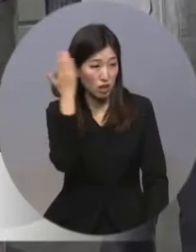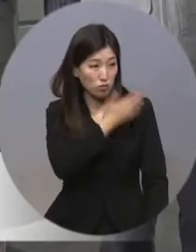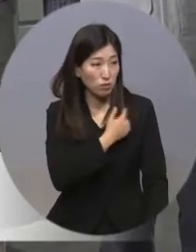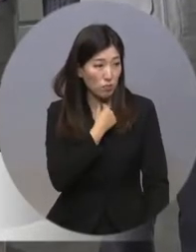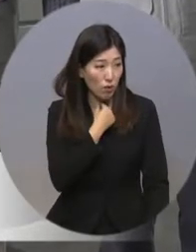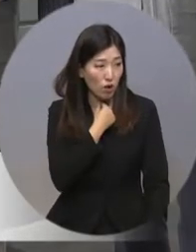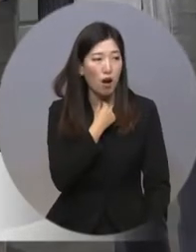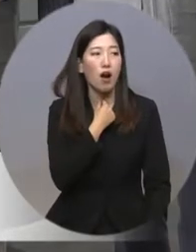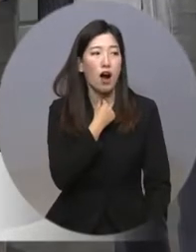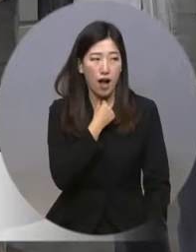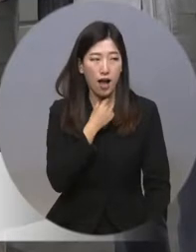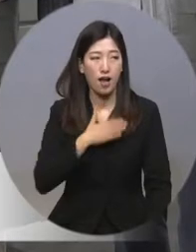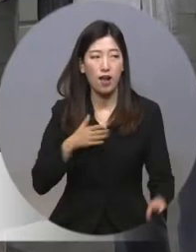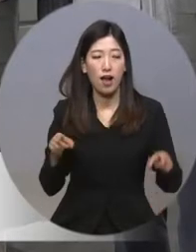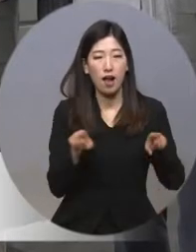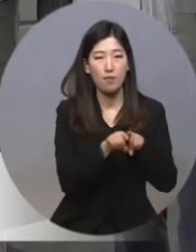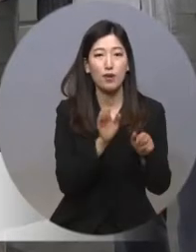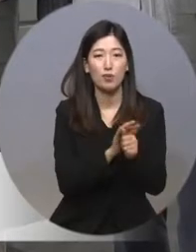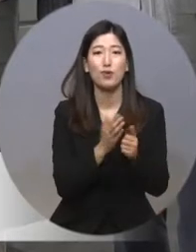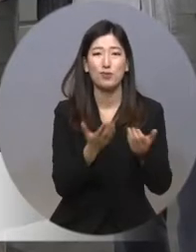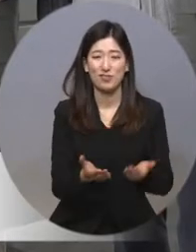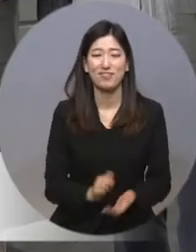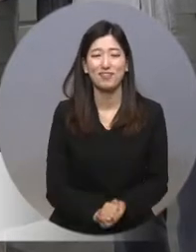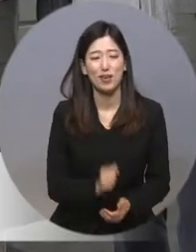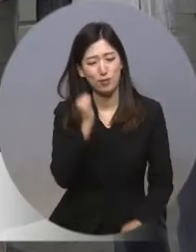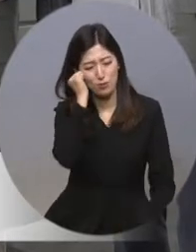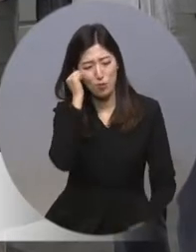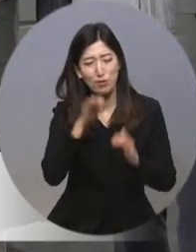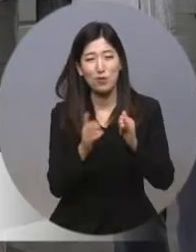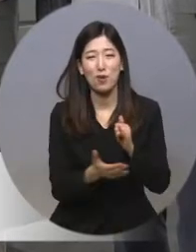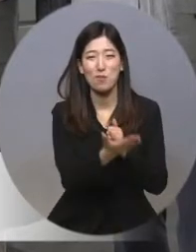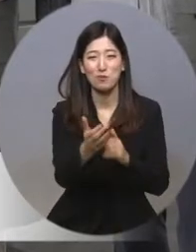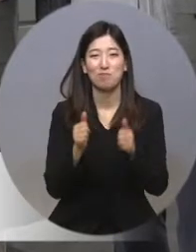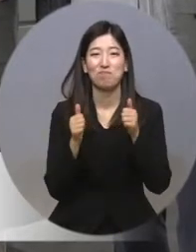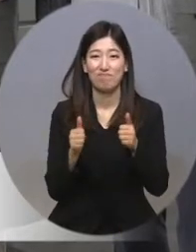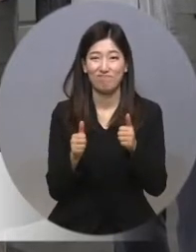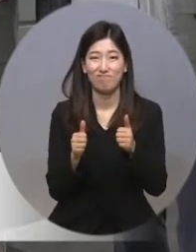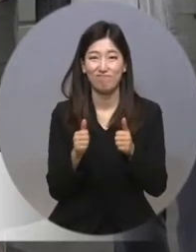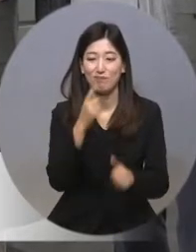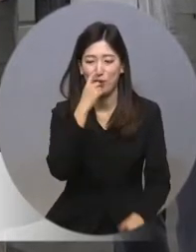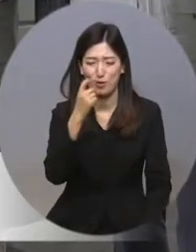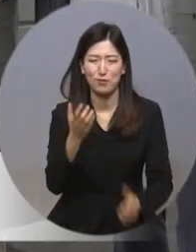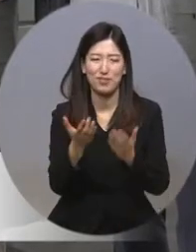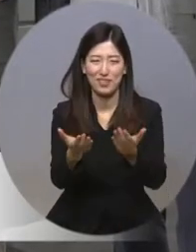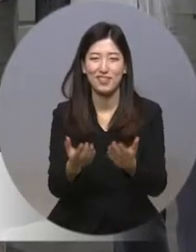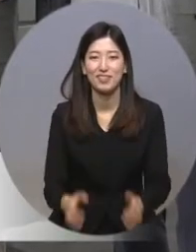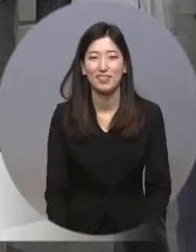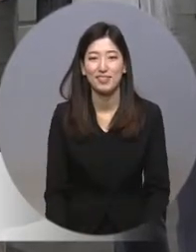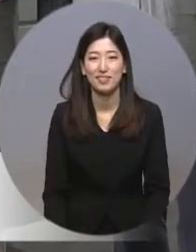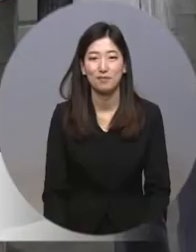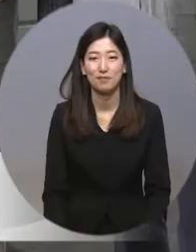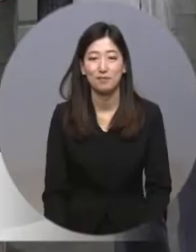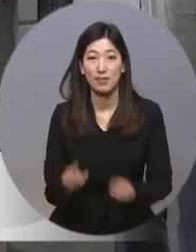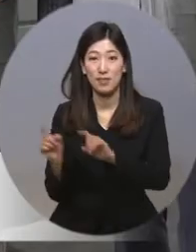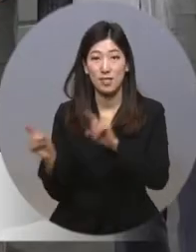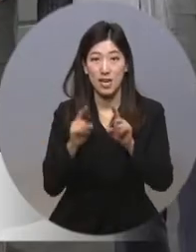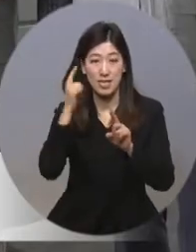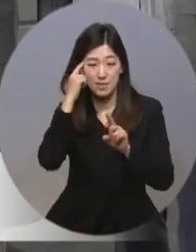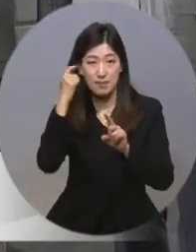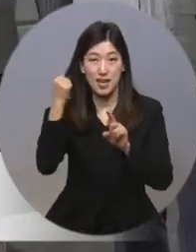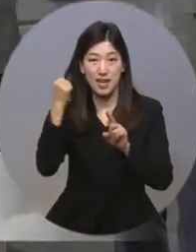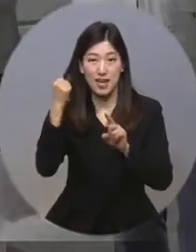기부를 하게 됐습니다. 노숙인 여러분 대단하십니다. 너무 멋지십니다. 재활의지